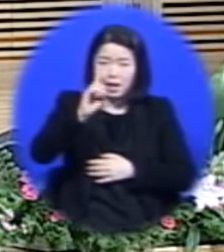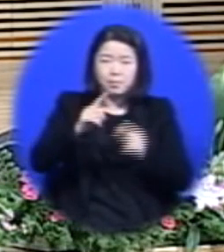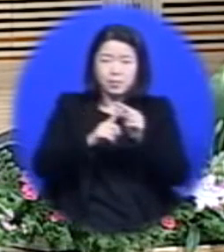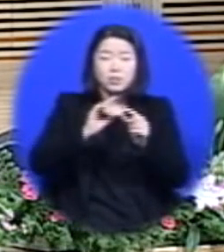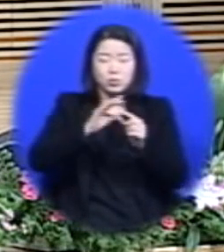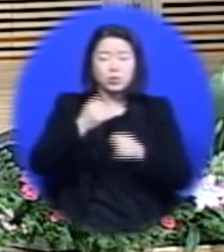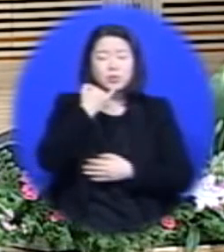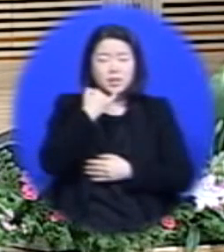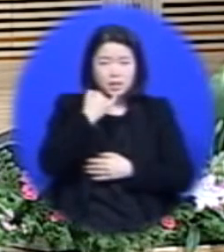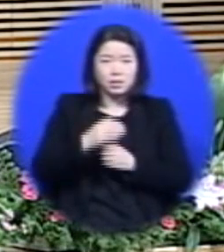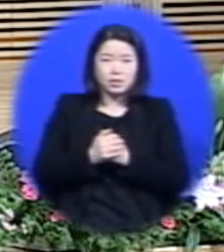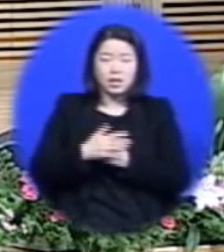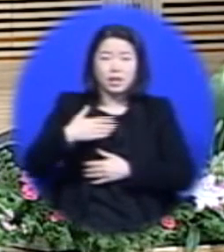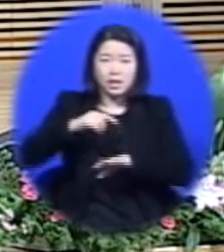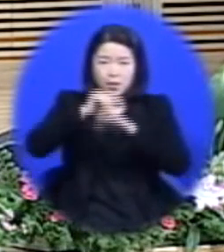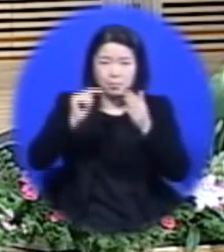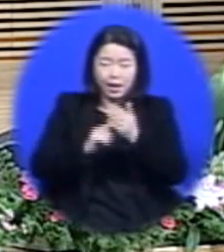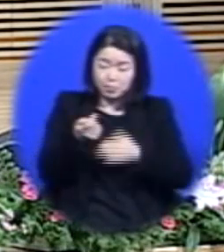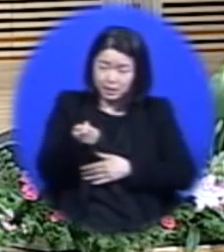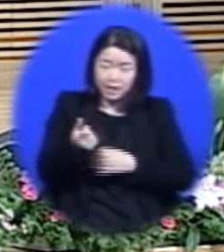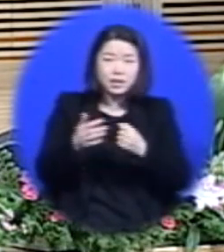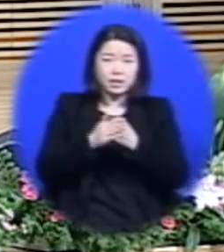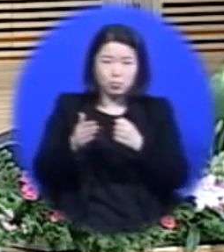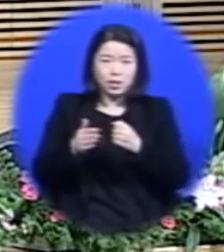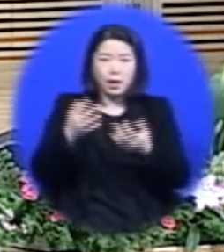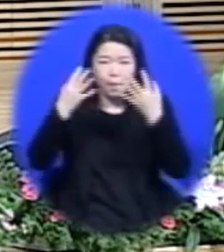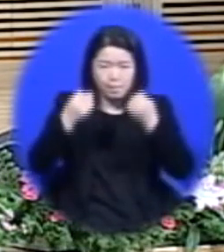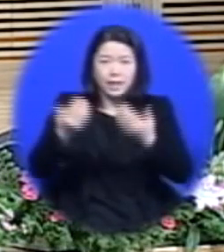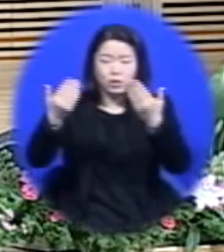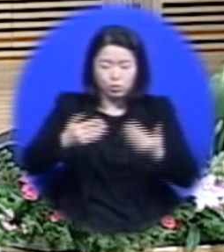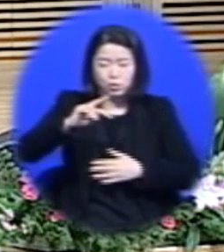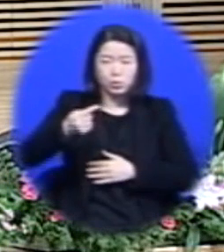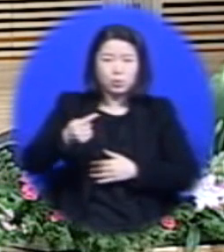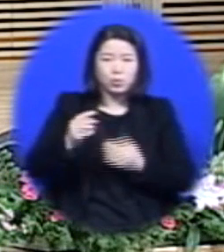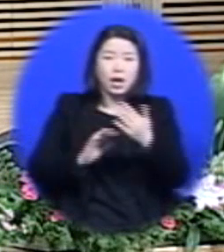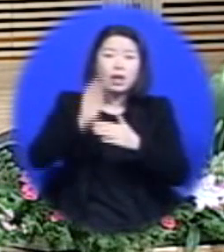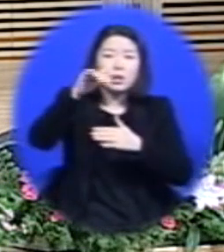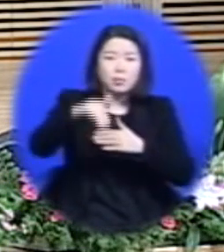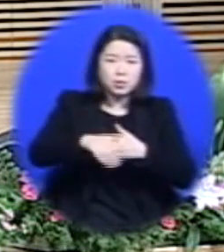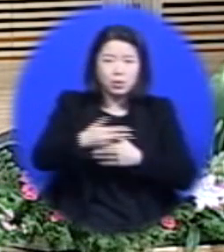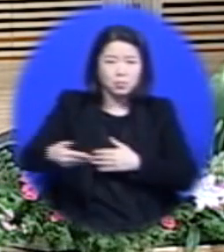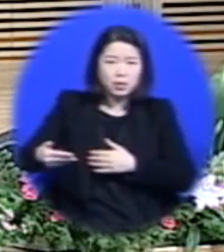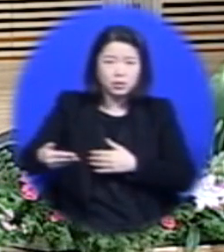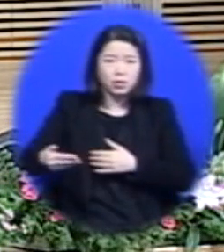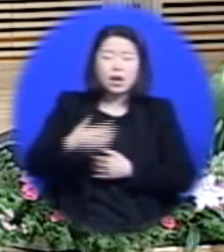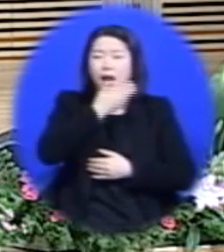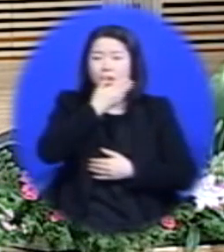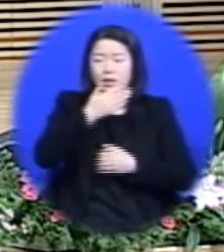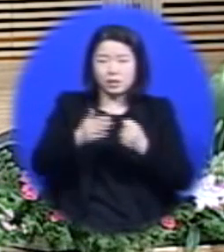좋습니다 내 마음은 작아서 많이 주셔도 넘쳐 벌여 아까우니까